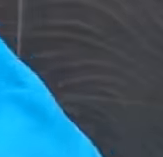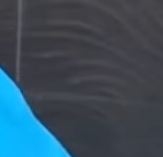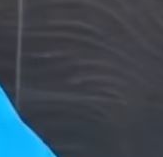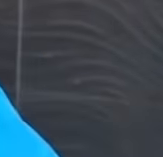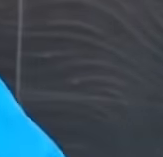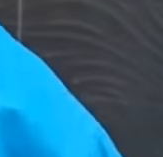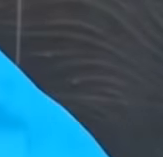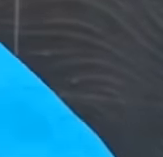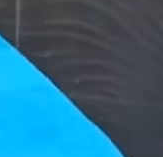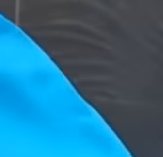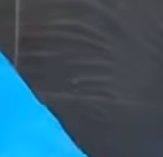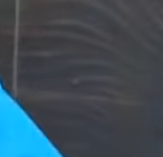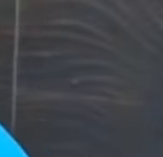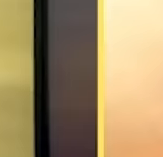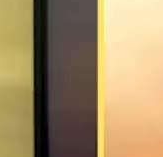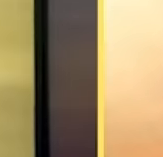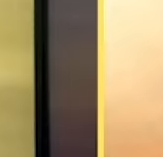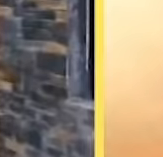ang saya-saya.